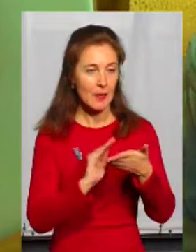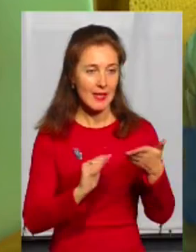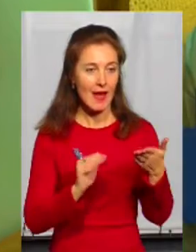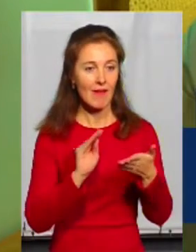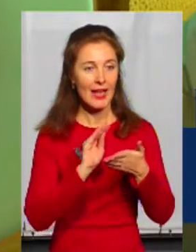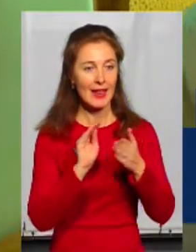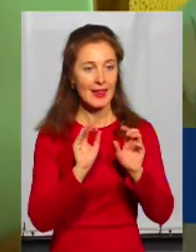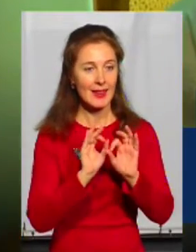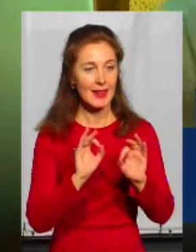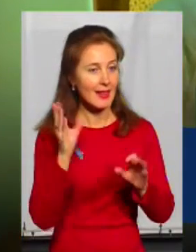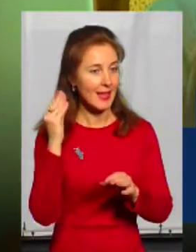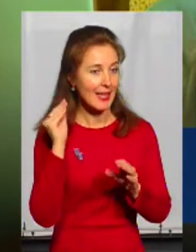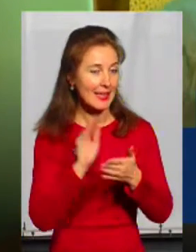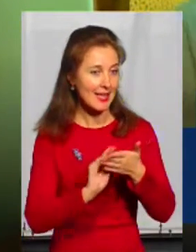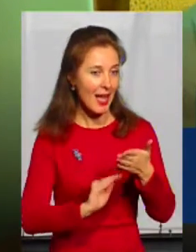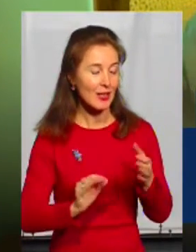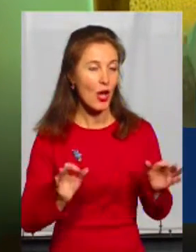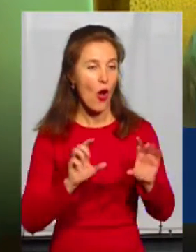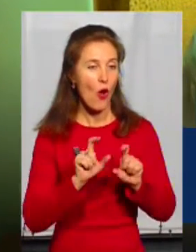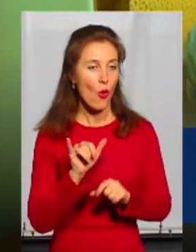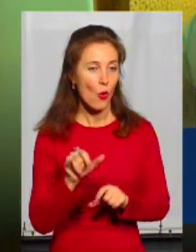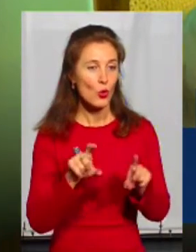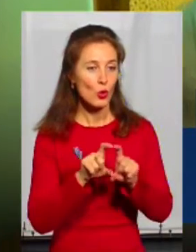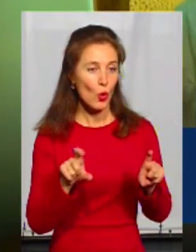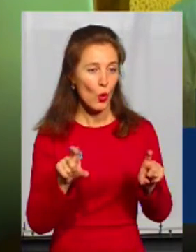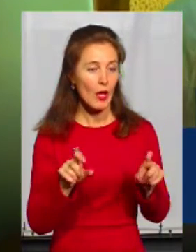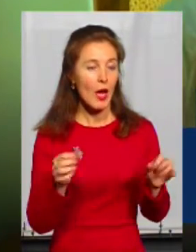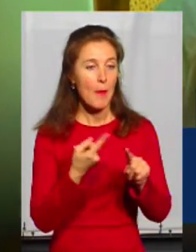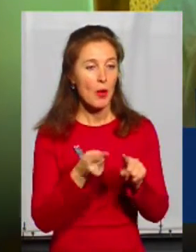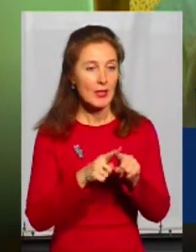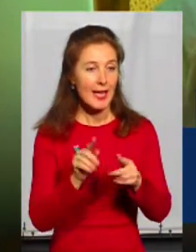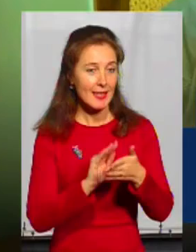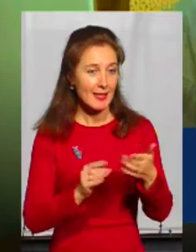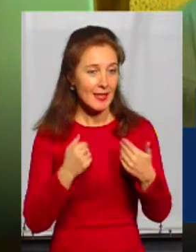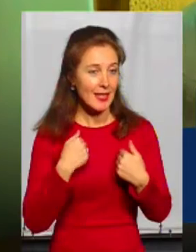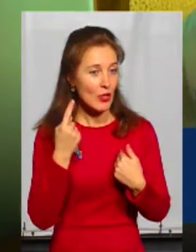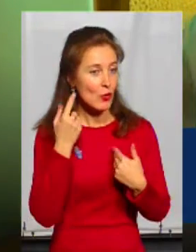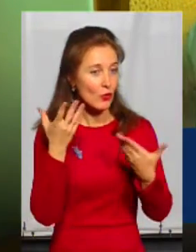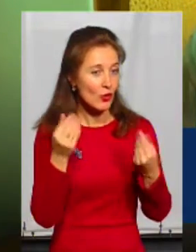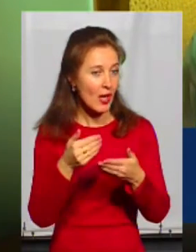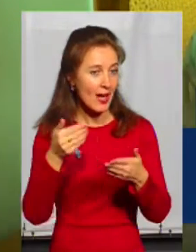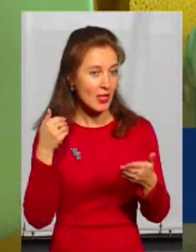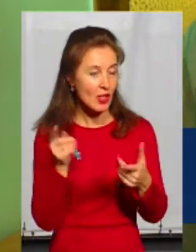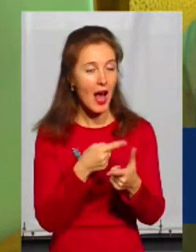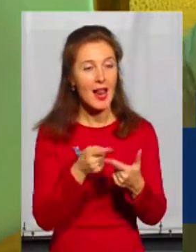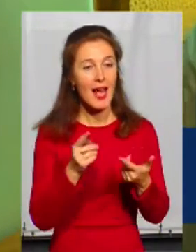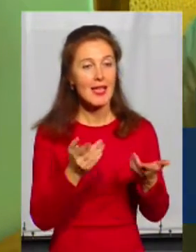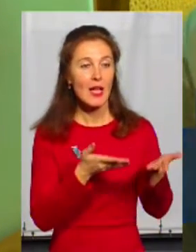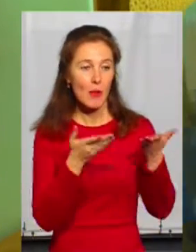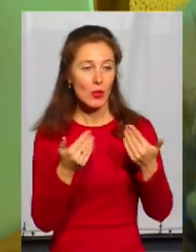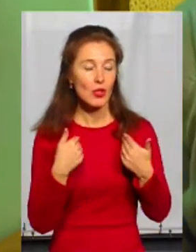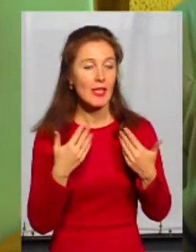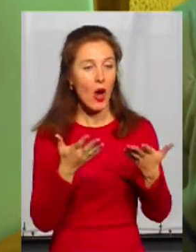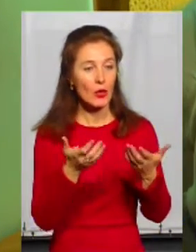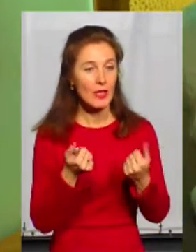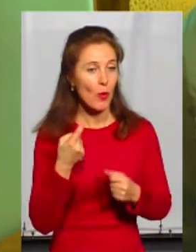Про диктант чув ще раніше, але запрошення отримав вперше. Було цікаво, дійсно